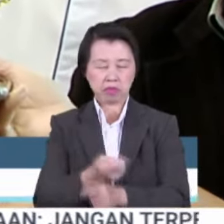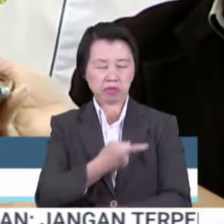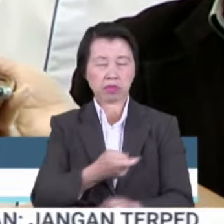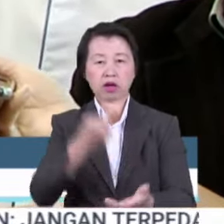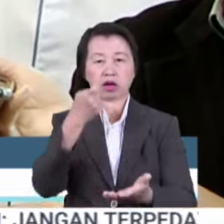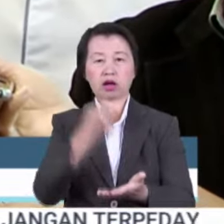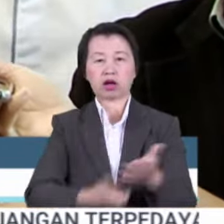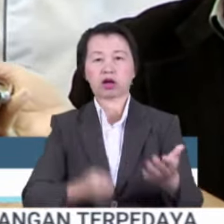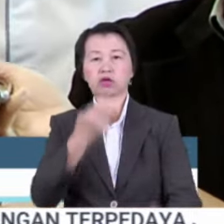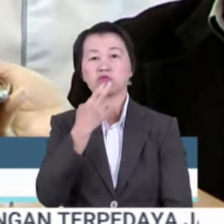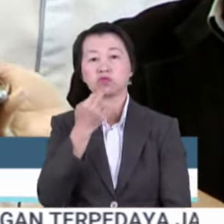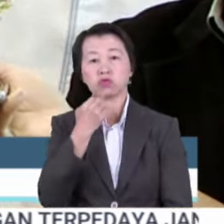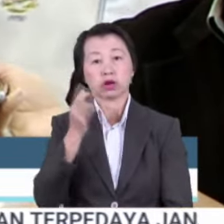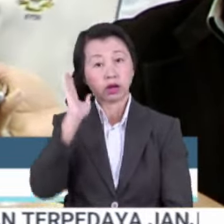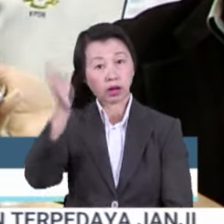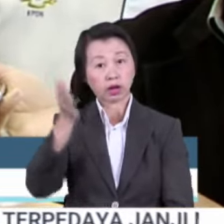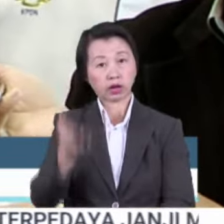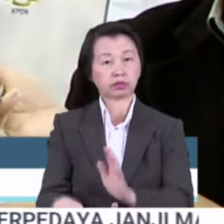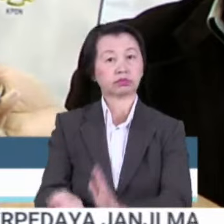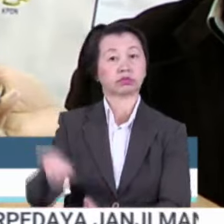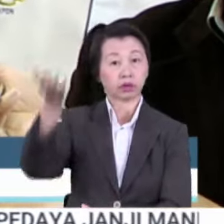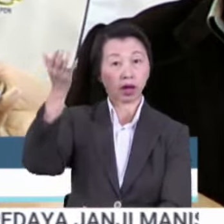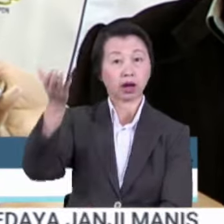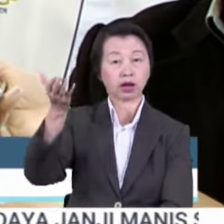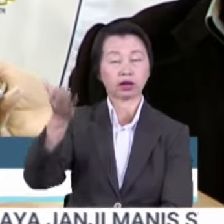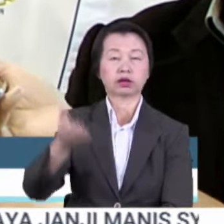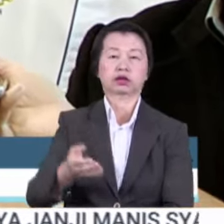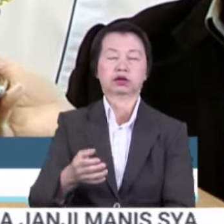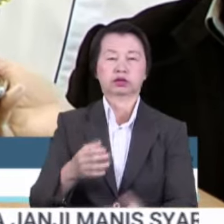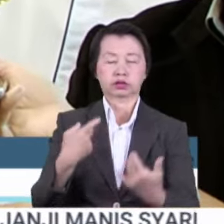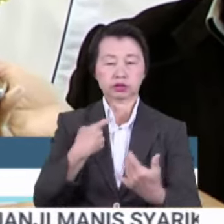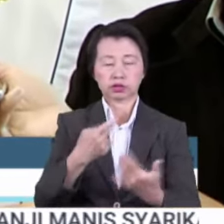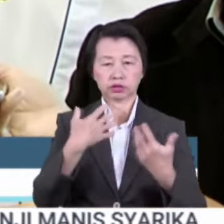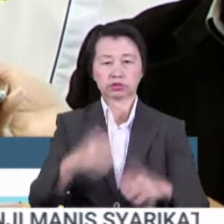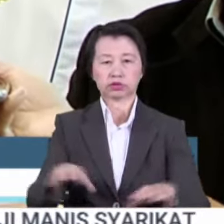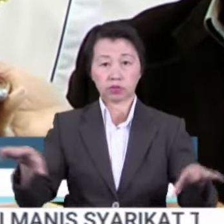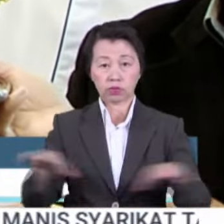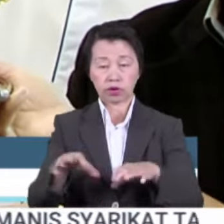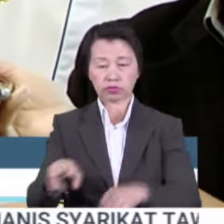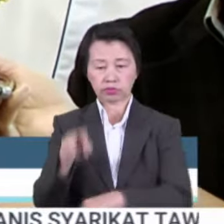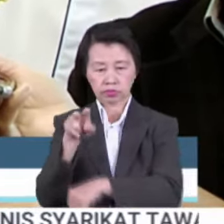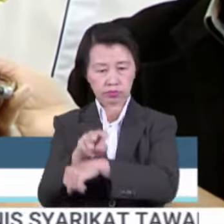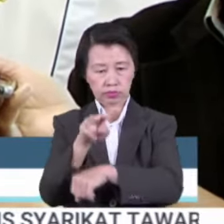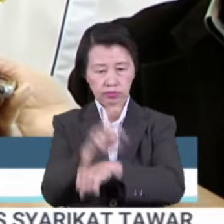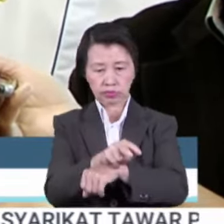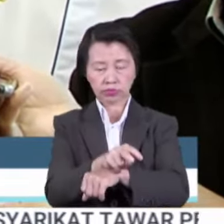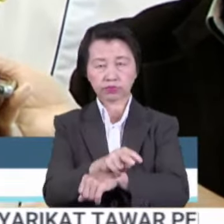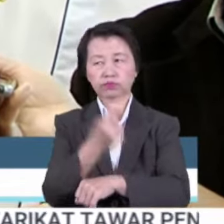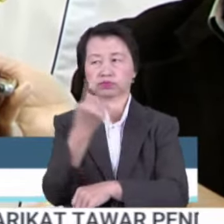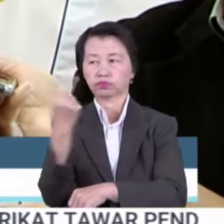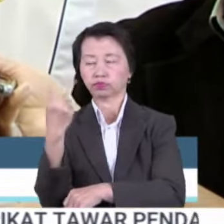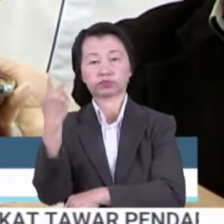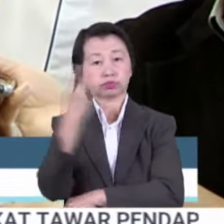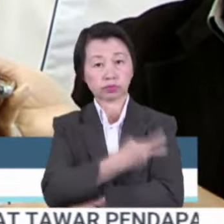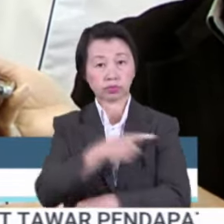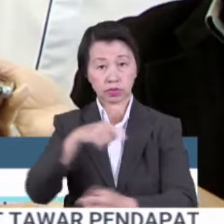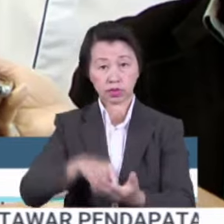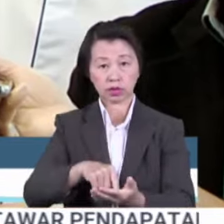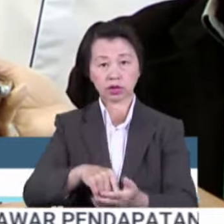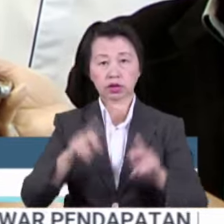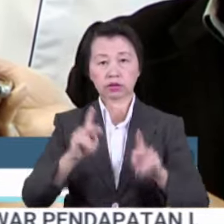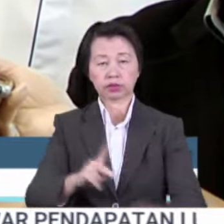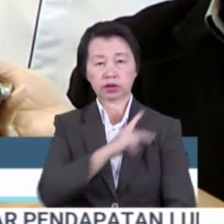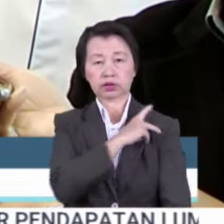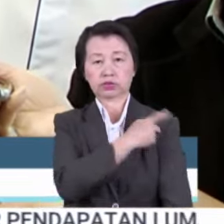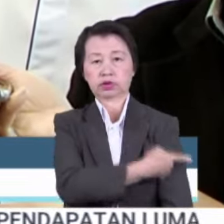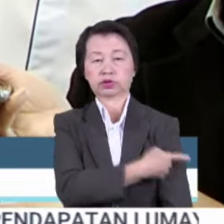gula akan naik jadi sepakat yang telah kita buat pemantauan beberapa hari ini pihak bahwa